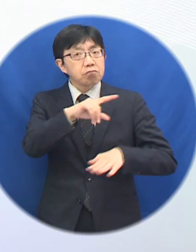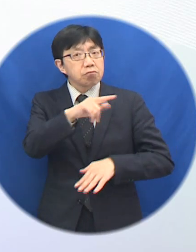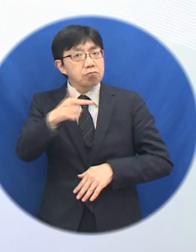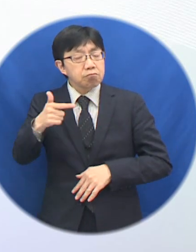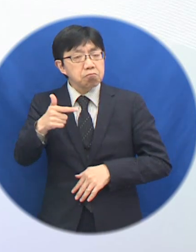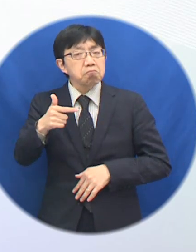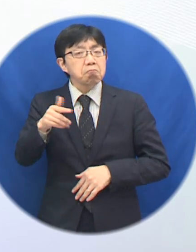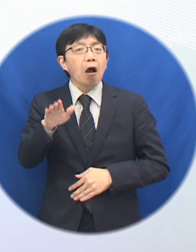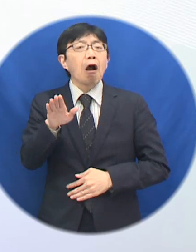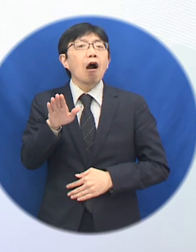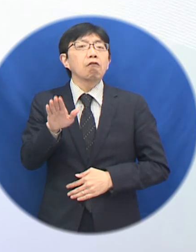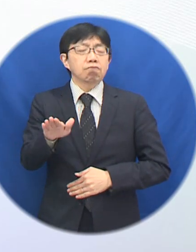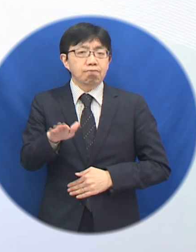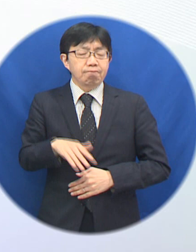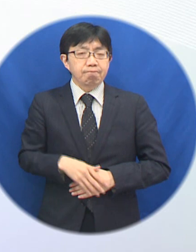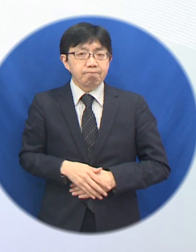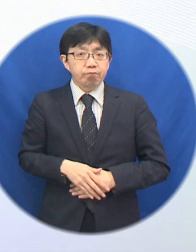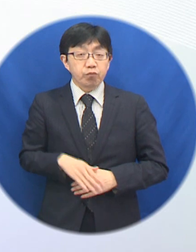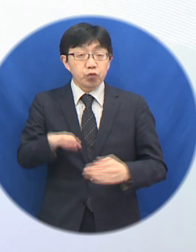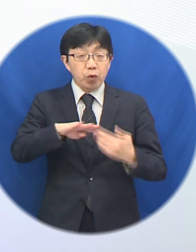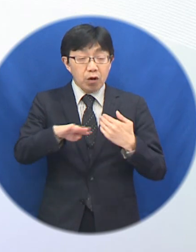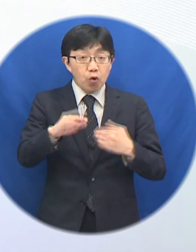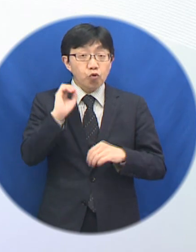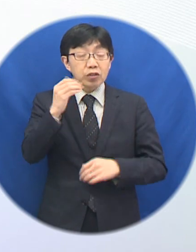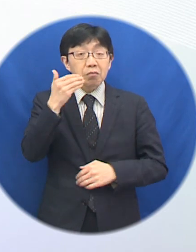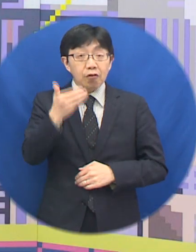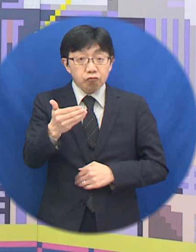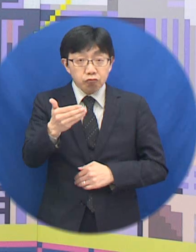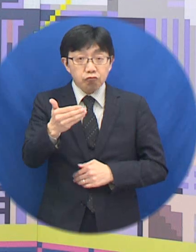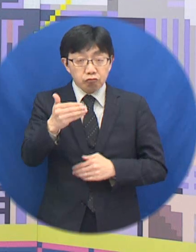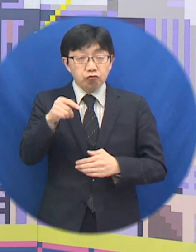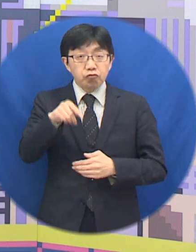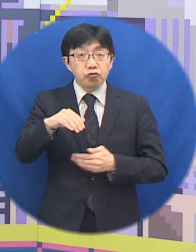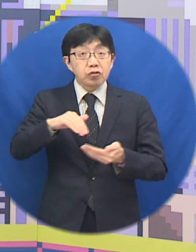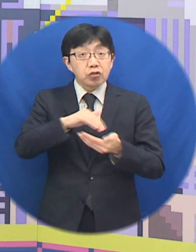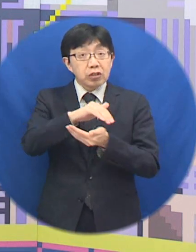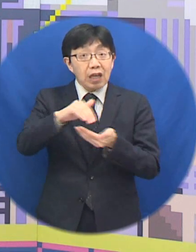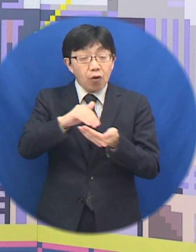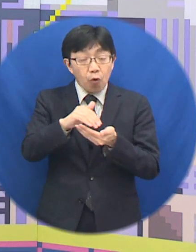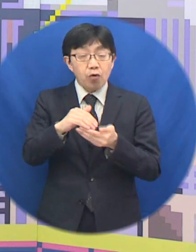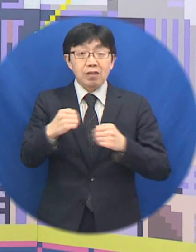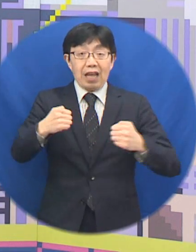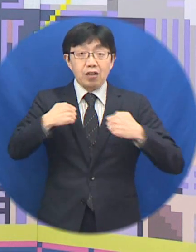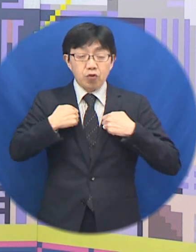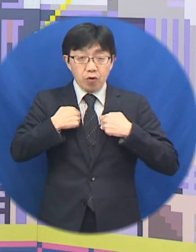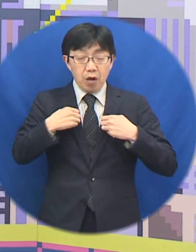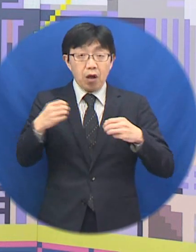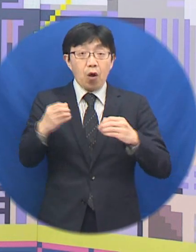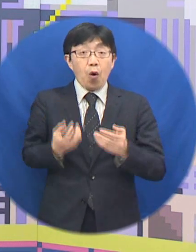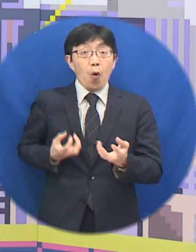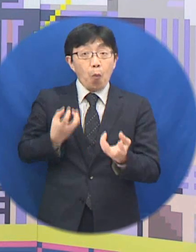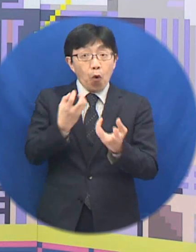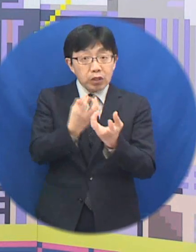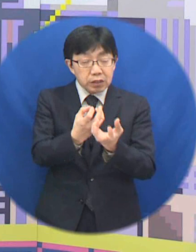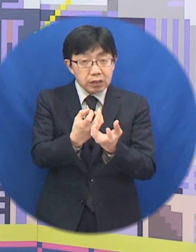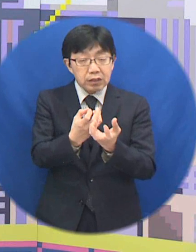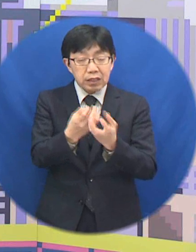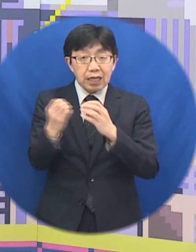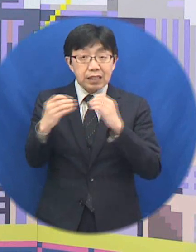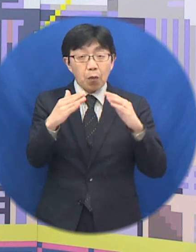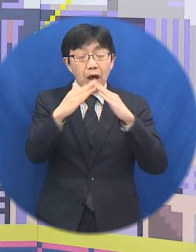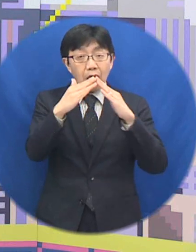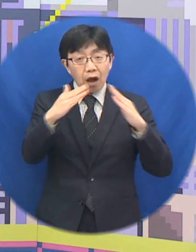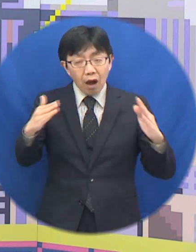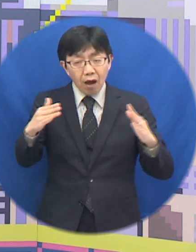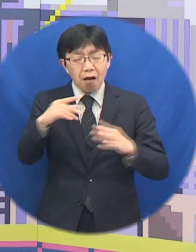。その他にも豊島区独自の豊島る体操ですとか、 はい、 ボッチャ、沢会、手芸などさまざまな活動を